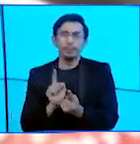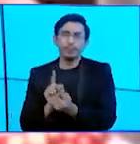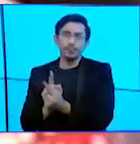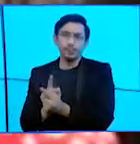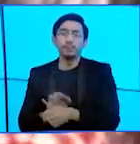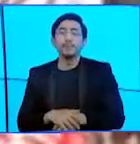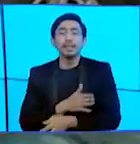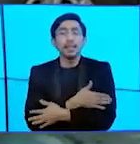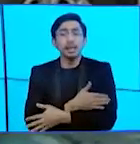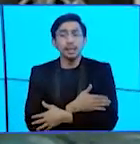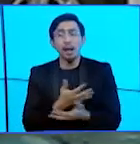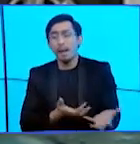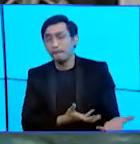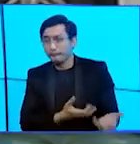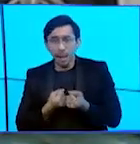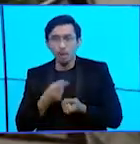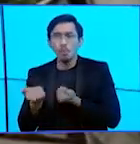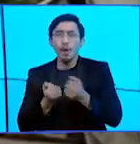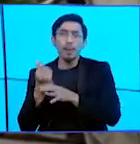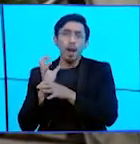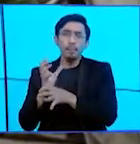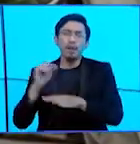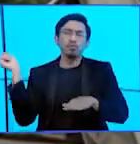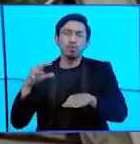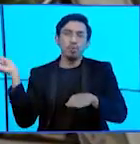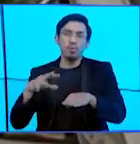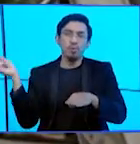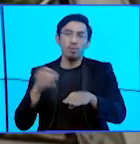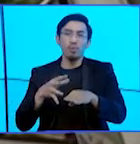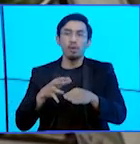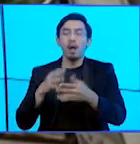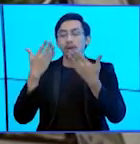ambulans hingga kaca samping pecah. Dari